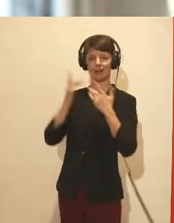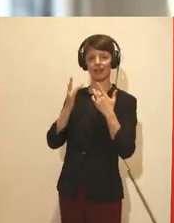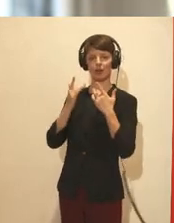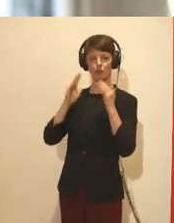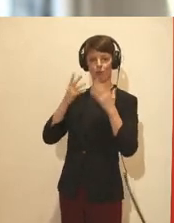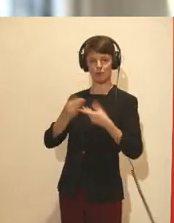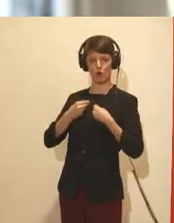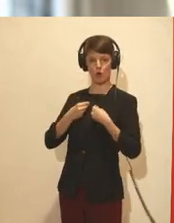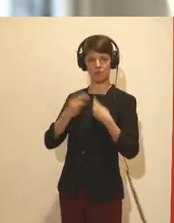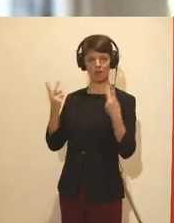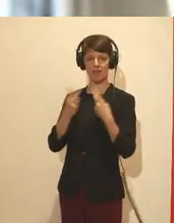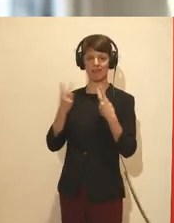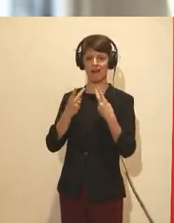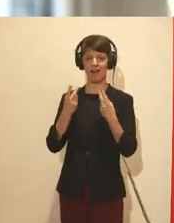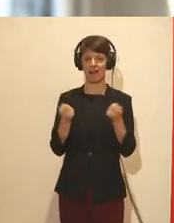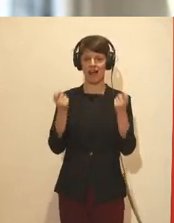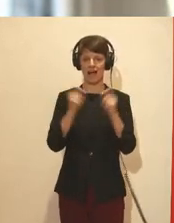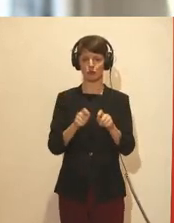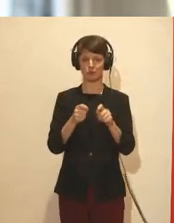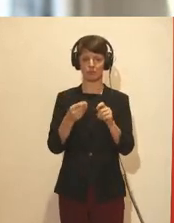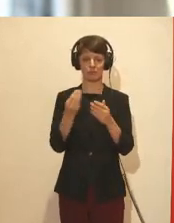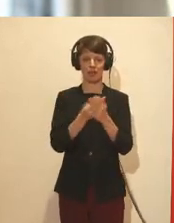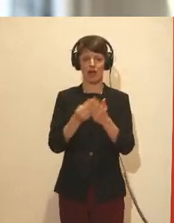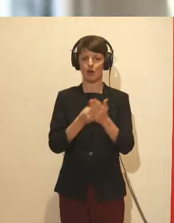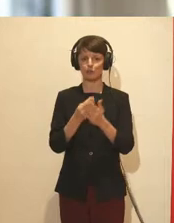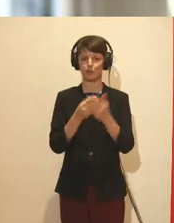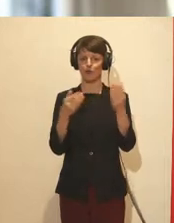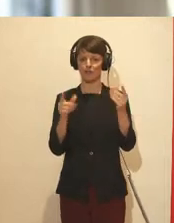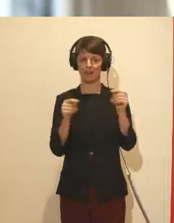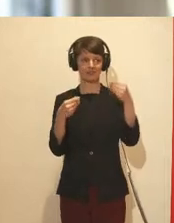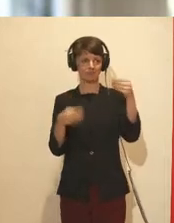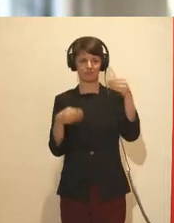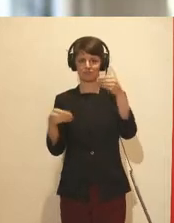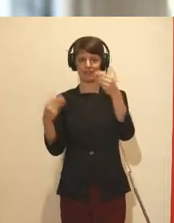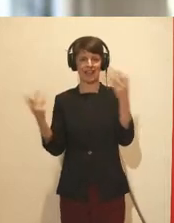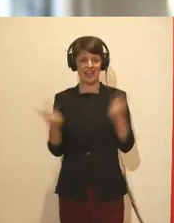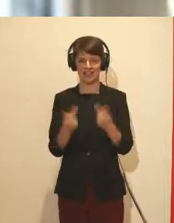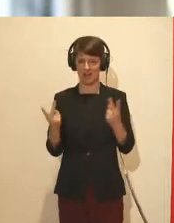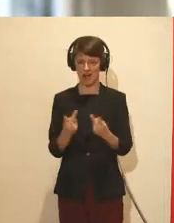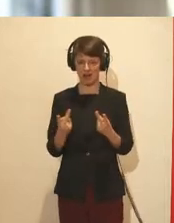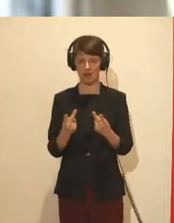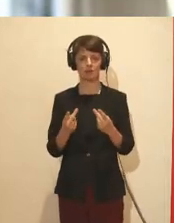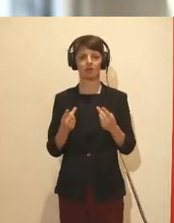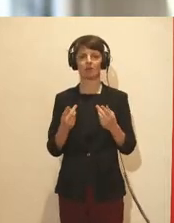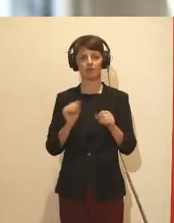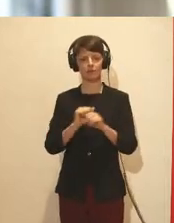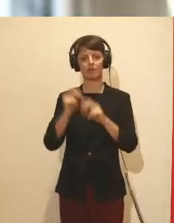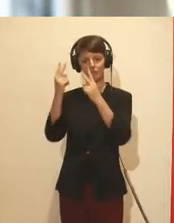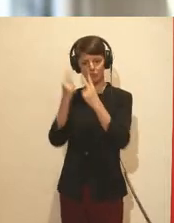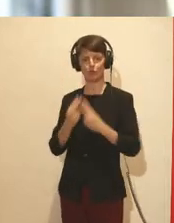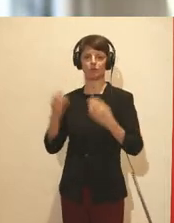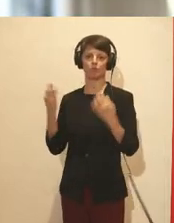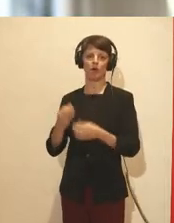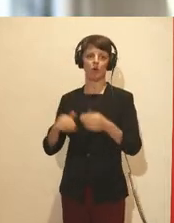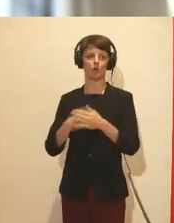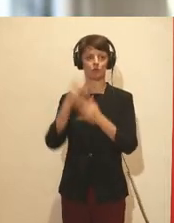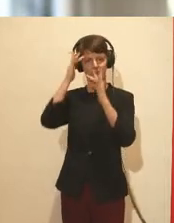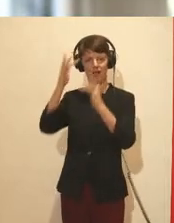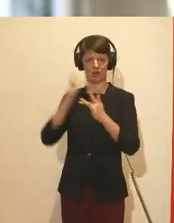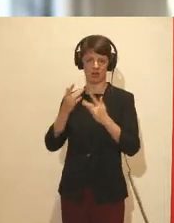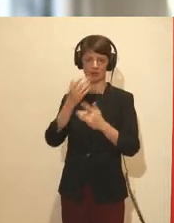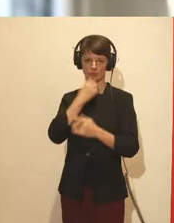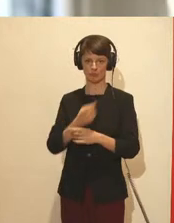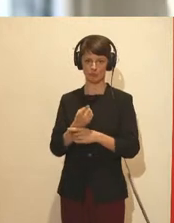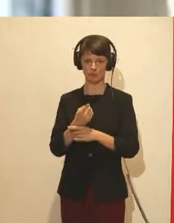welche diplom man hat oder nicht hat und deshalb bin ich mit dem was dort gesagt überein die frage bin ich